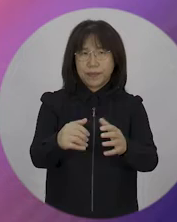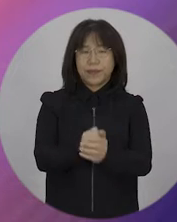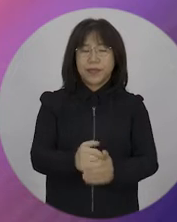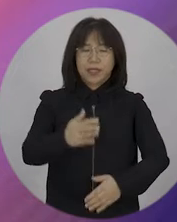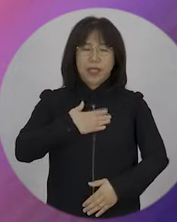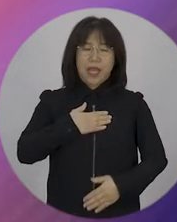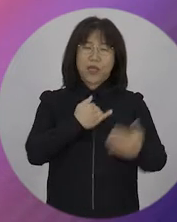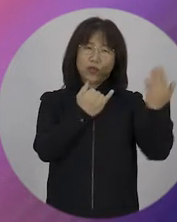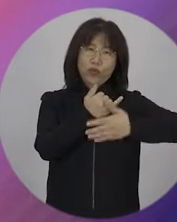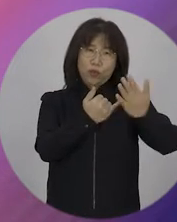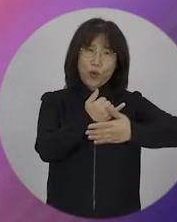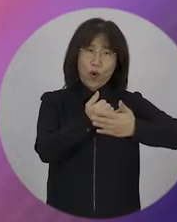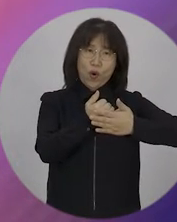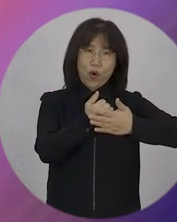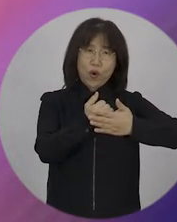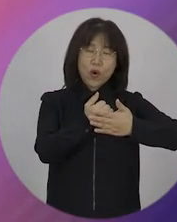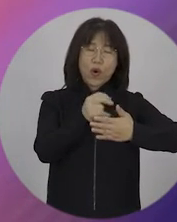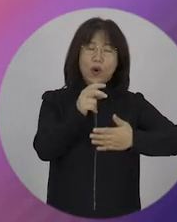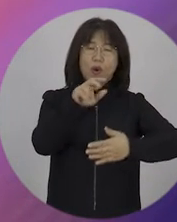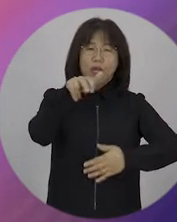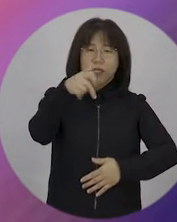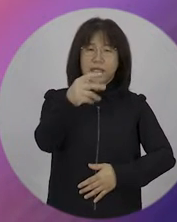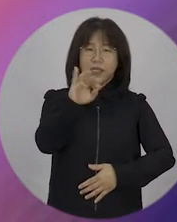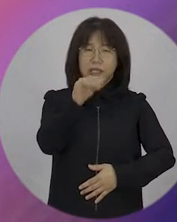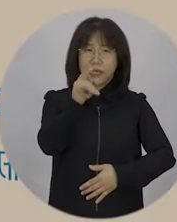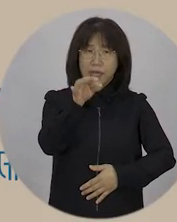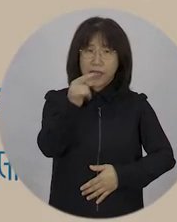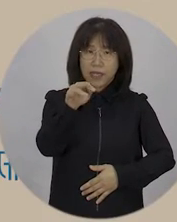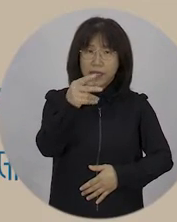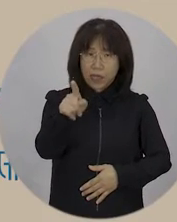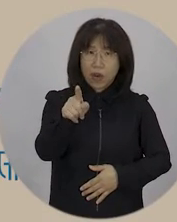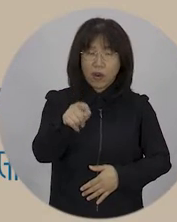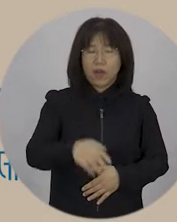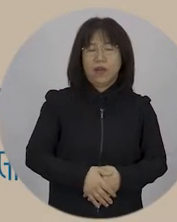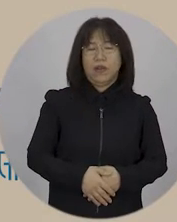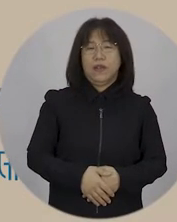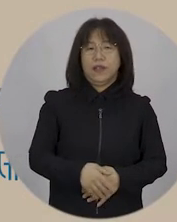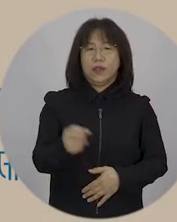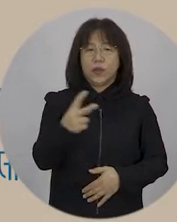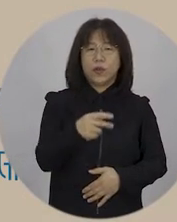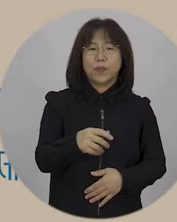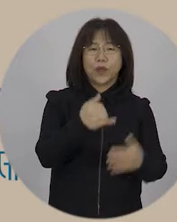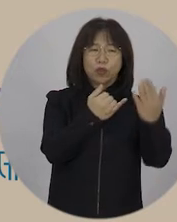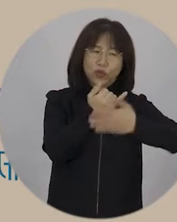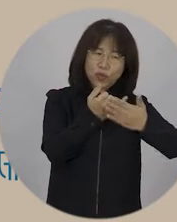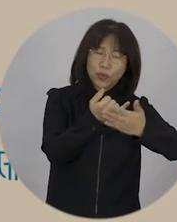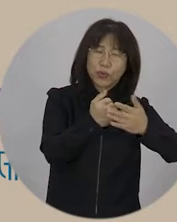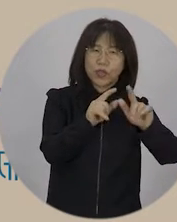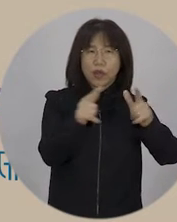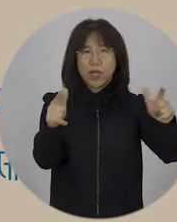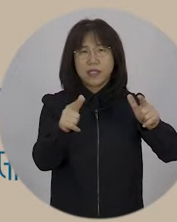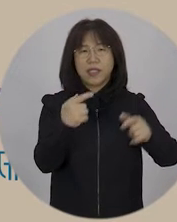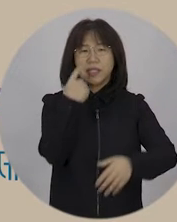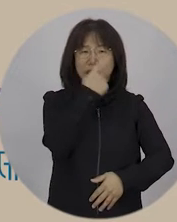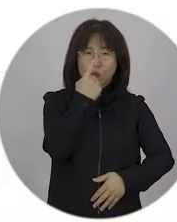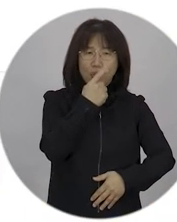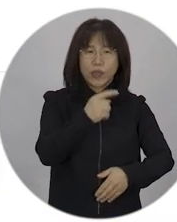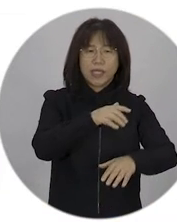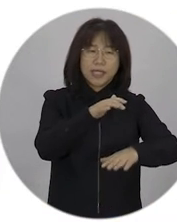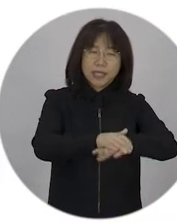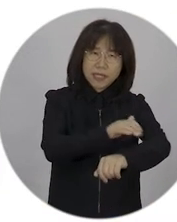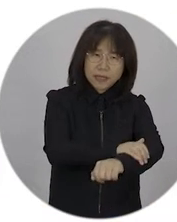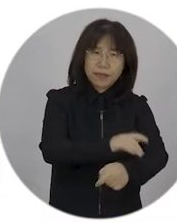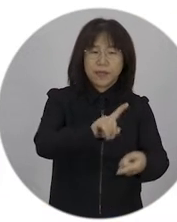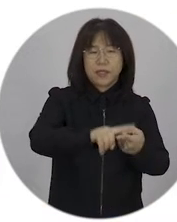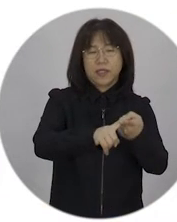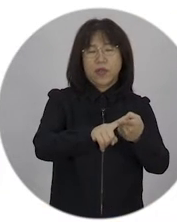먼저 나도 유튜버 미디어 크리에이터 강좌는 북을 개정과 유튜브 채널 만들기 유튜브 쇼 폼의 이론 및 실습 된